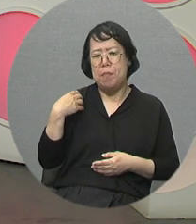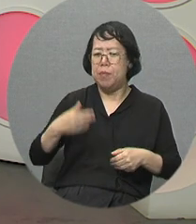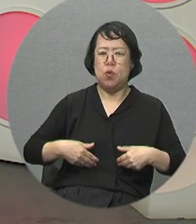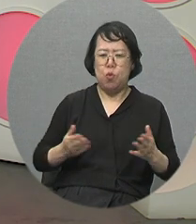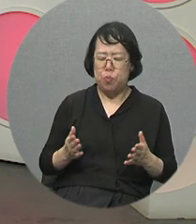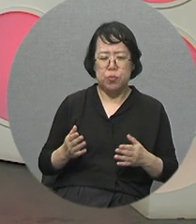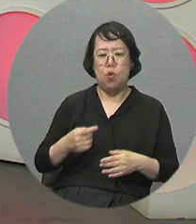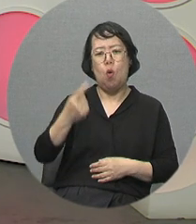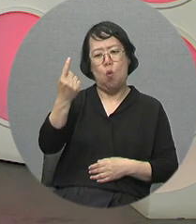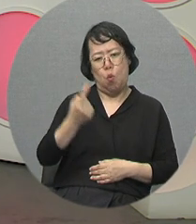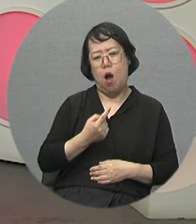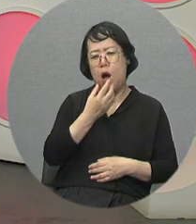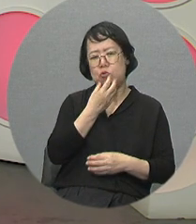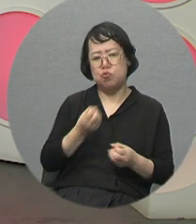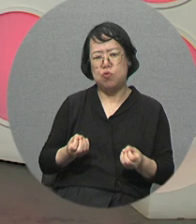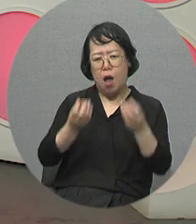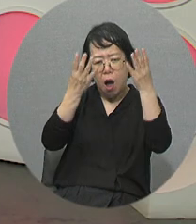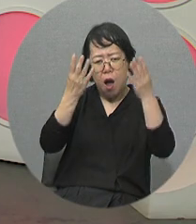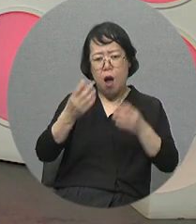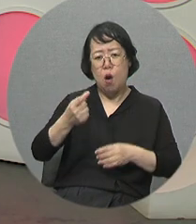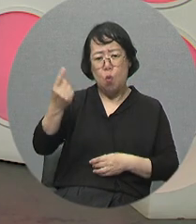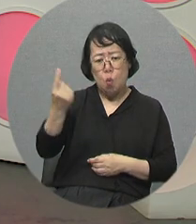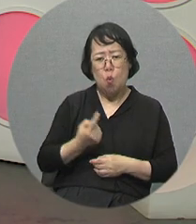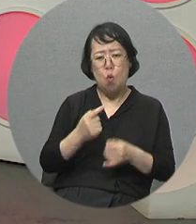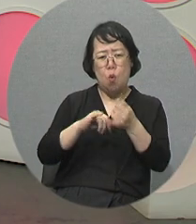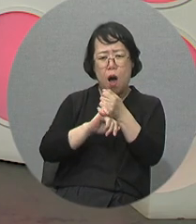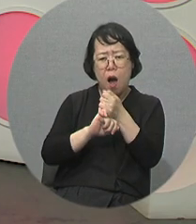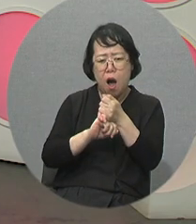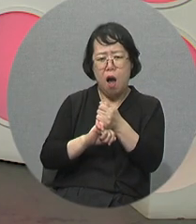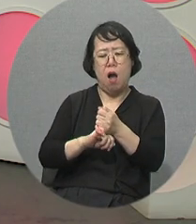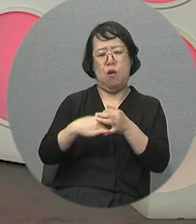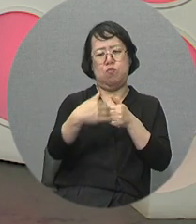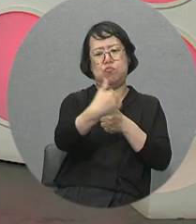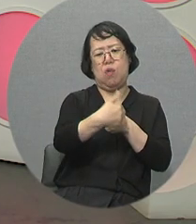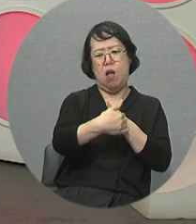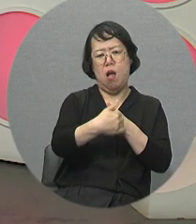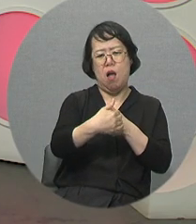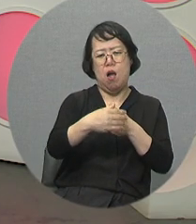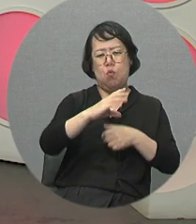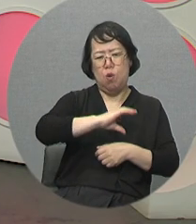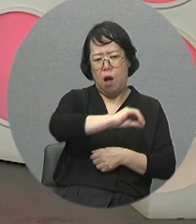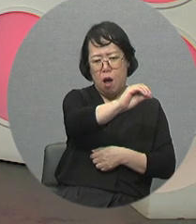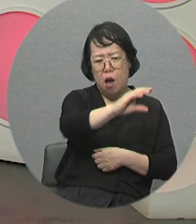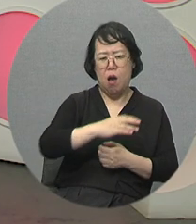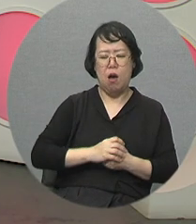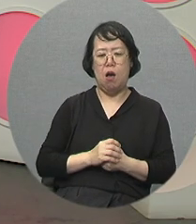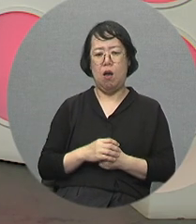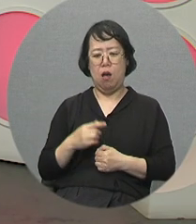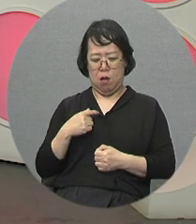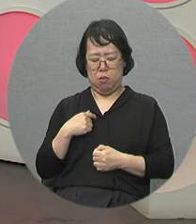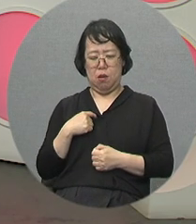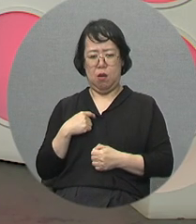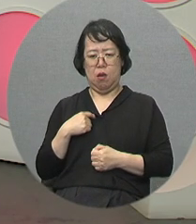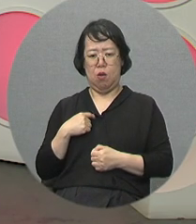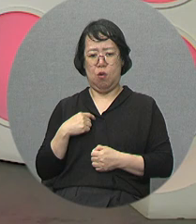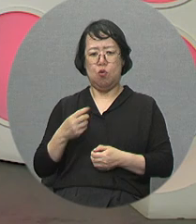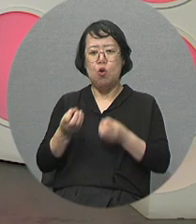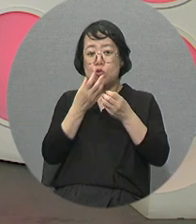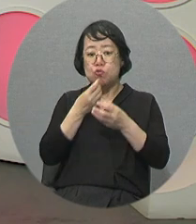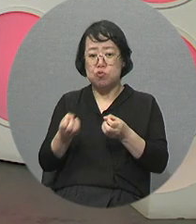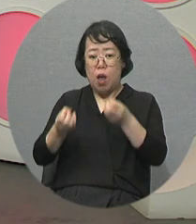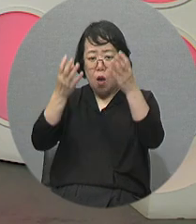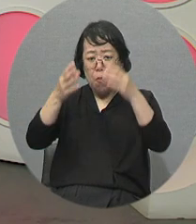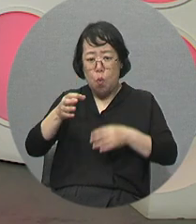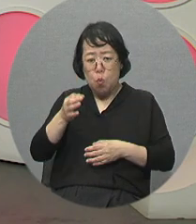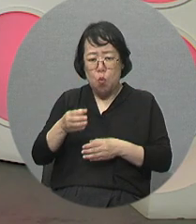말했습니다. 친구의 결혼식 날, 저는 간신히 마련한 축의금을 들고 식장을 찾아가